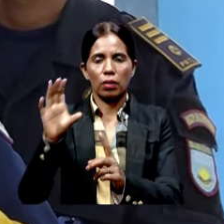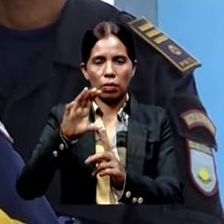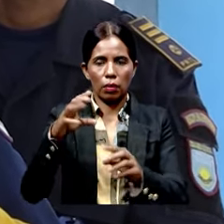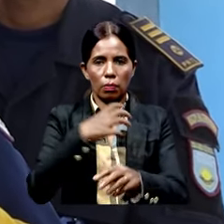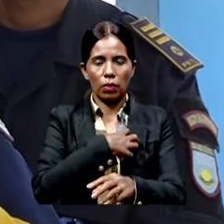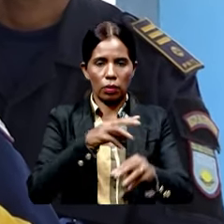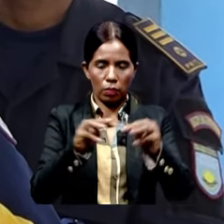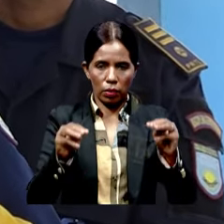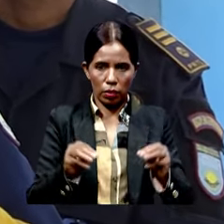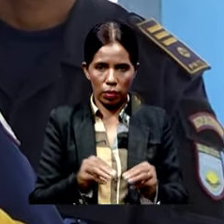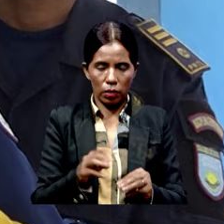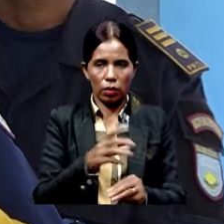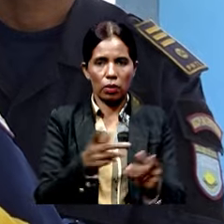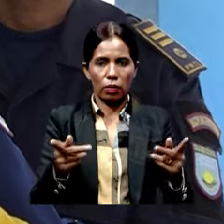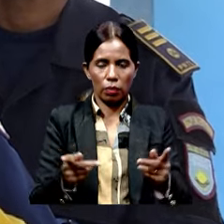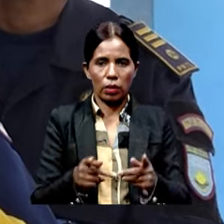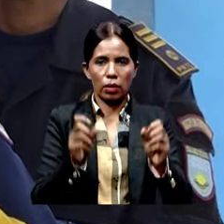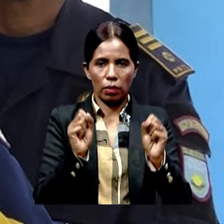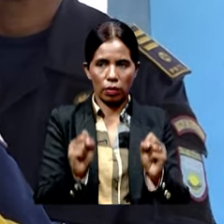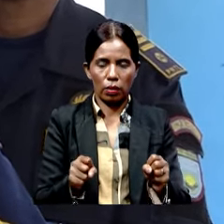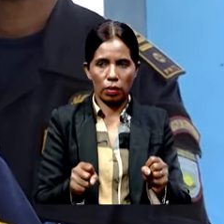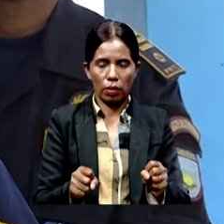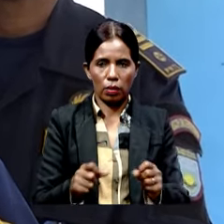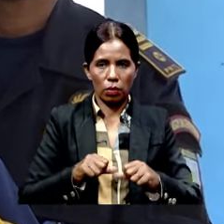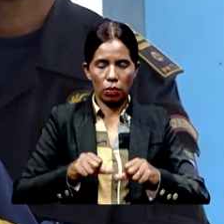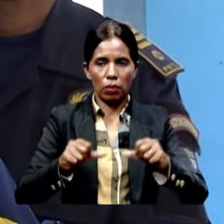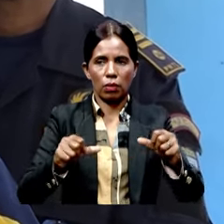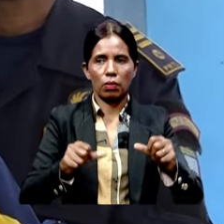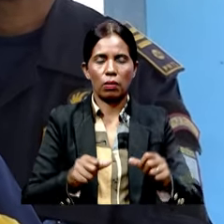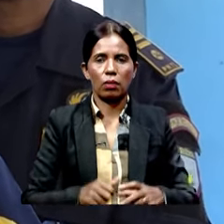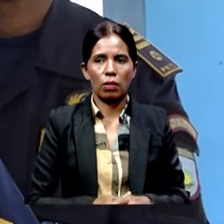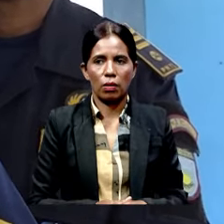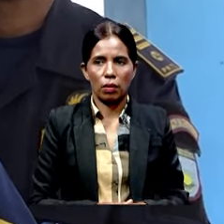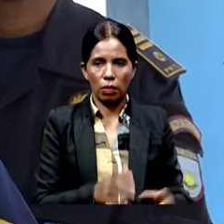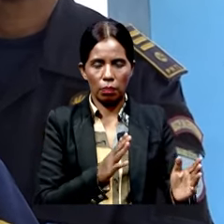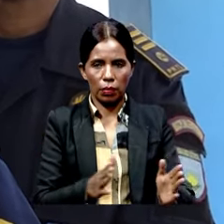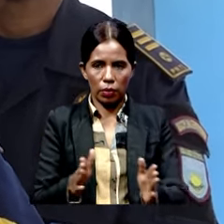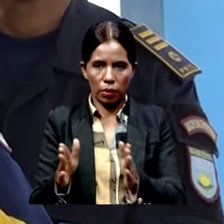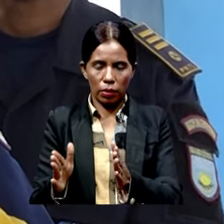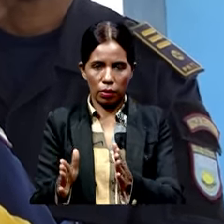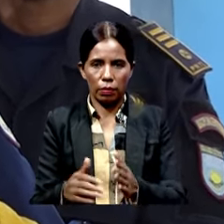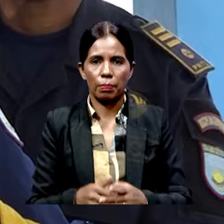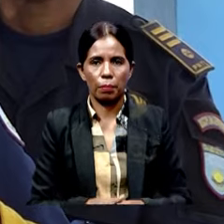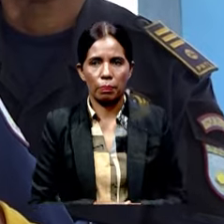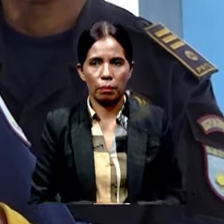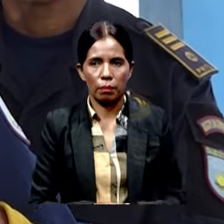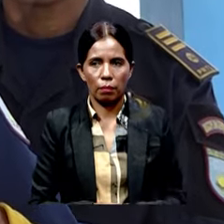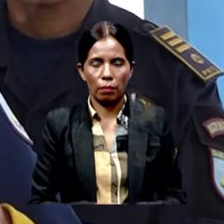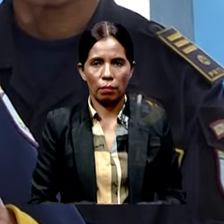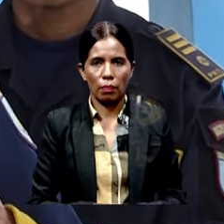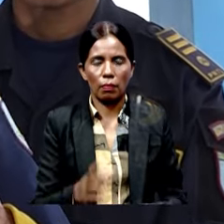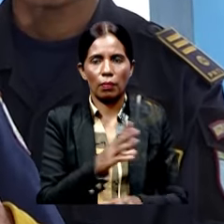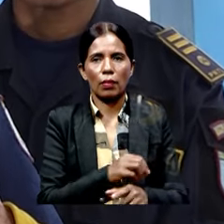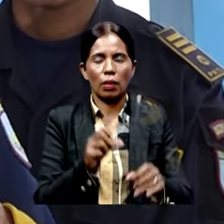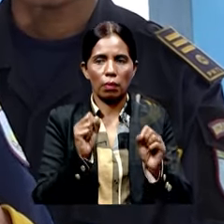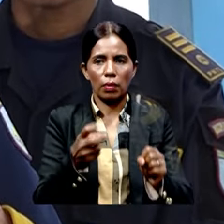munisipiu ia transitu ne fatin para kontinua halo prosesu i mos